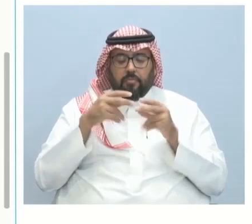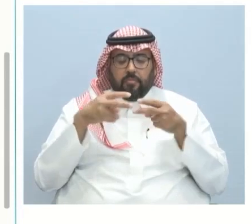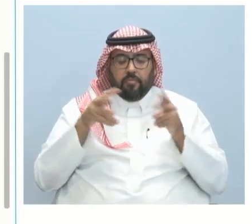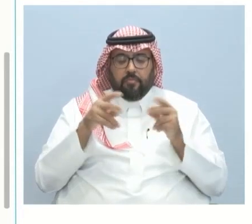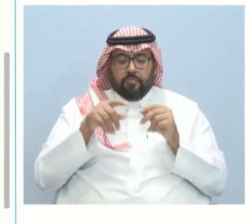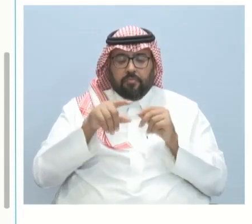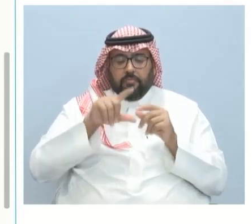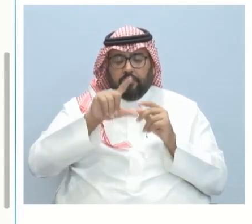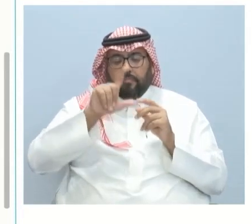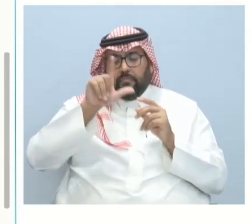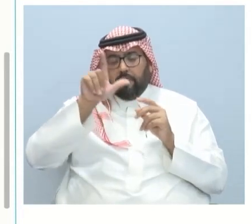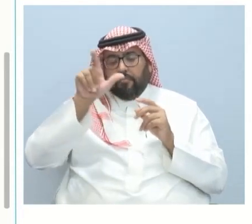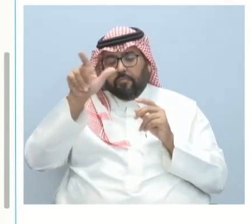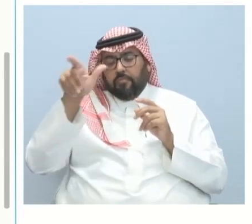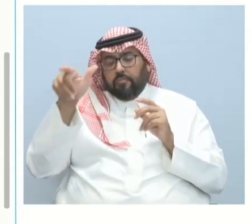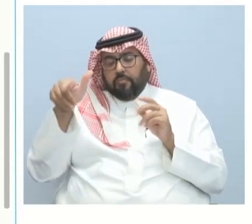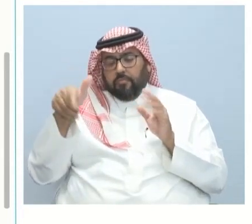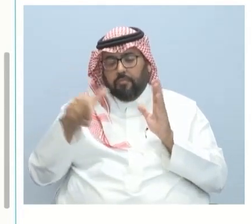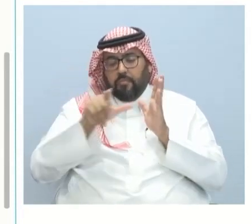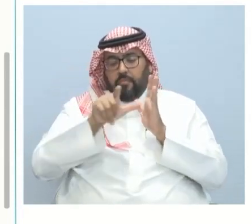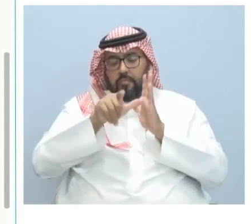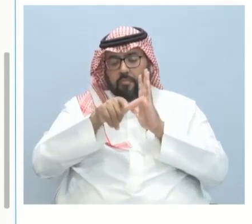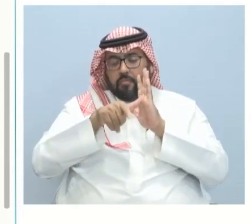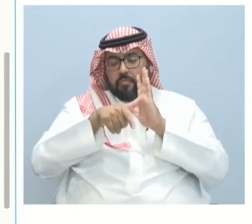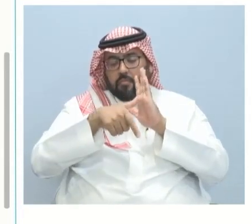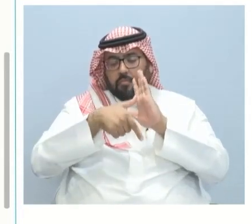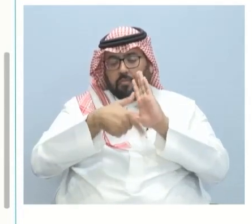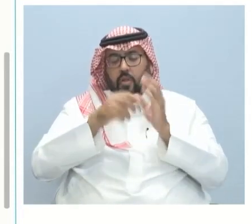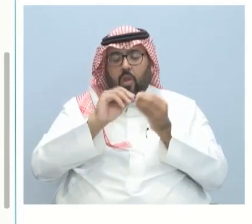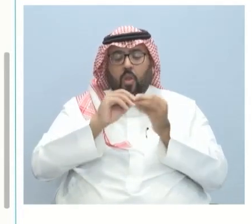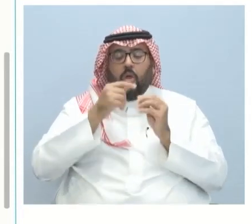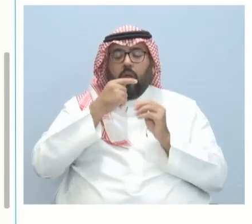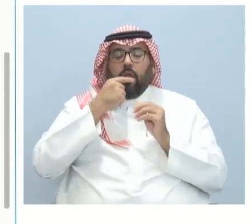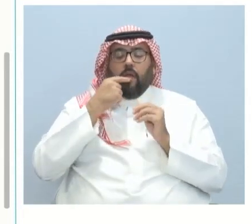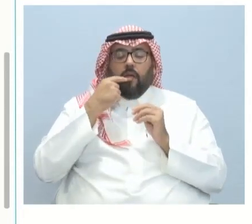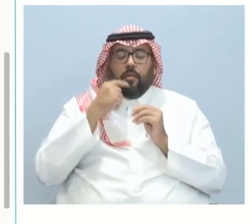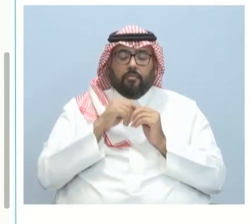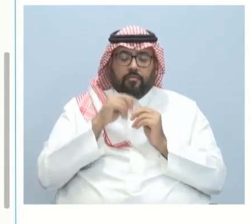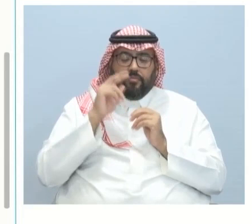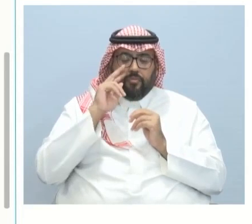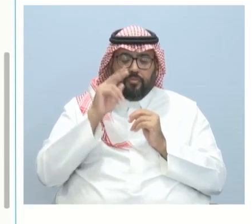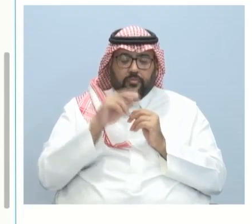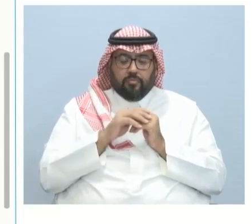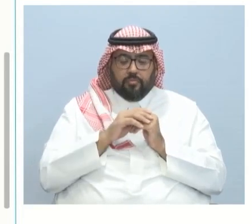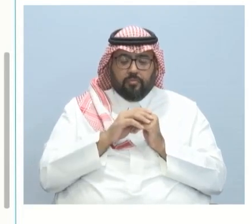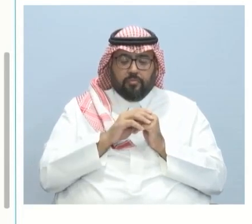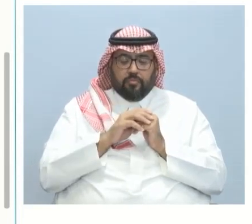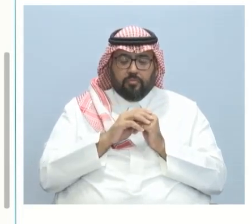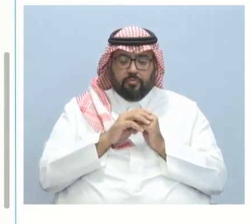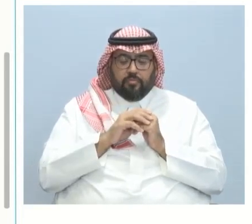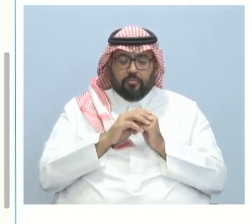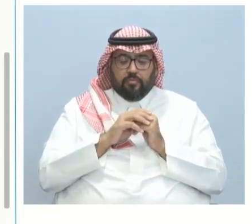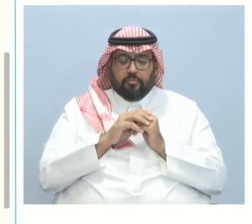الروبوت سيقوم برسم دائره باللون الاحمر كما نشاهد بعد